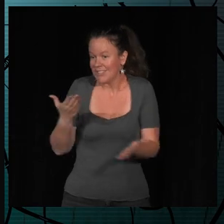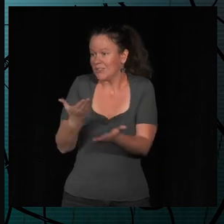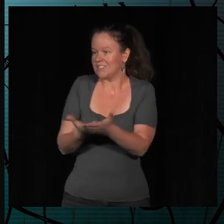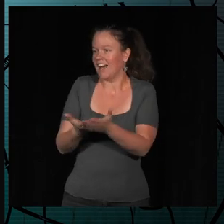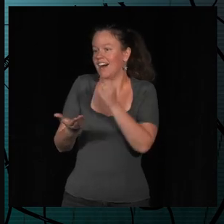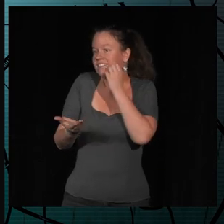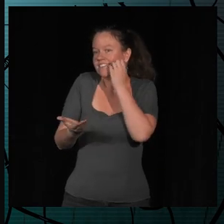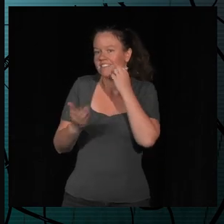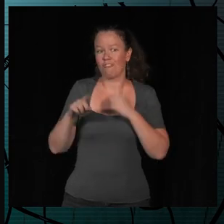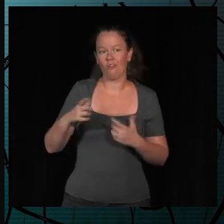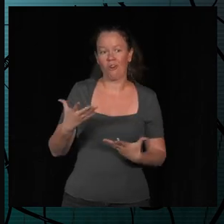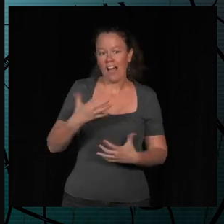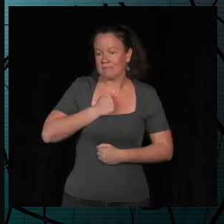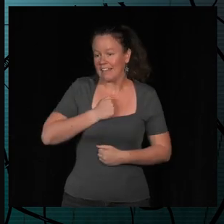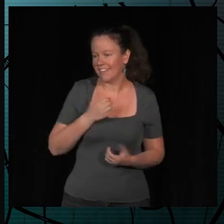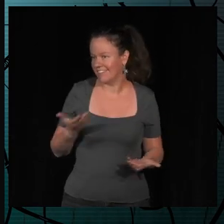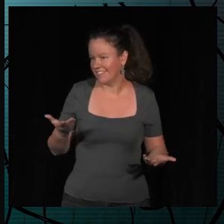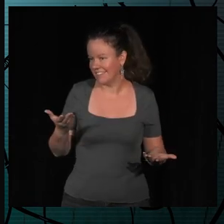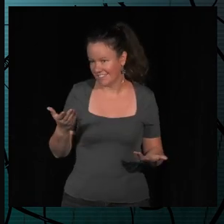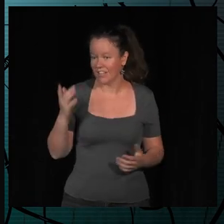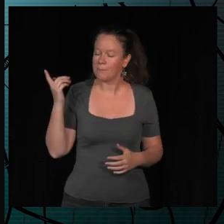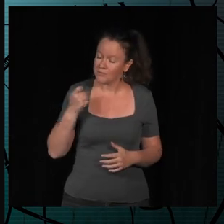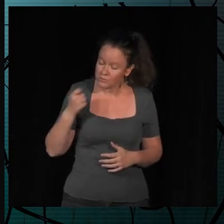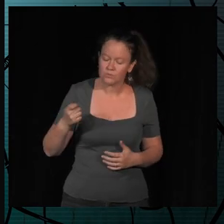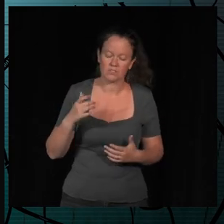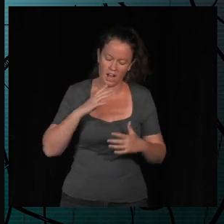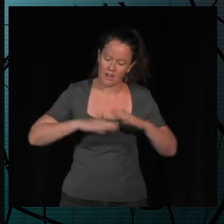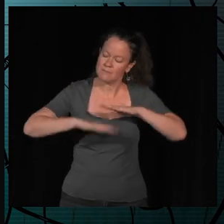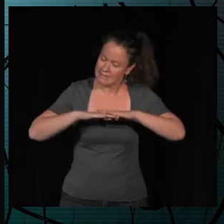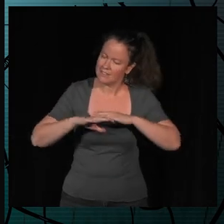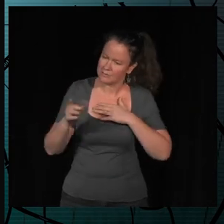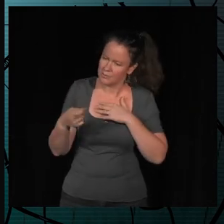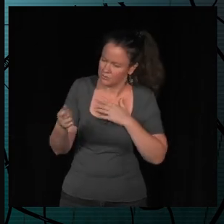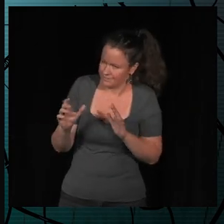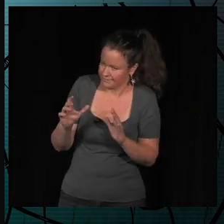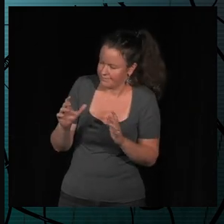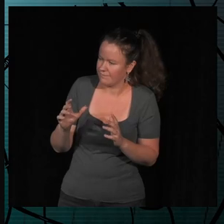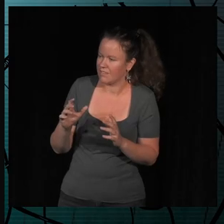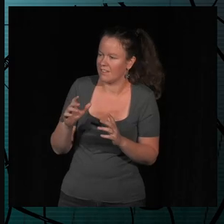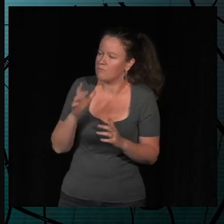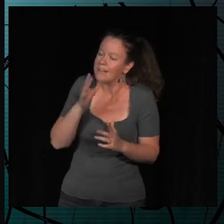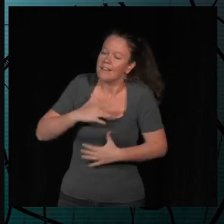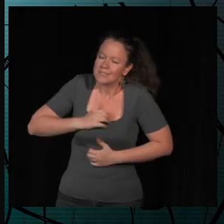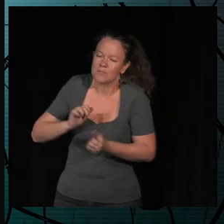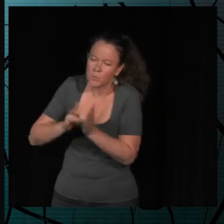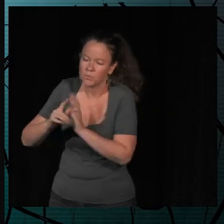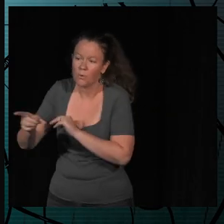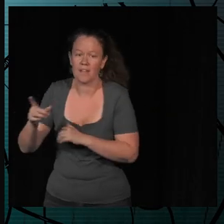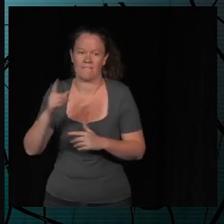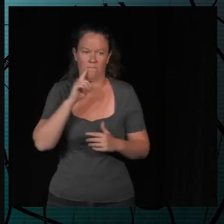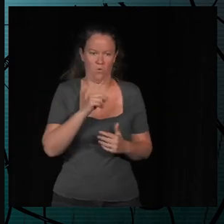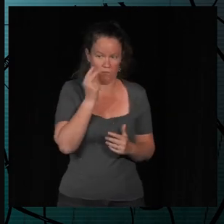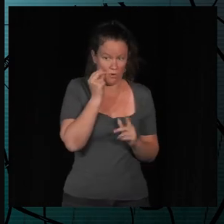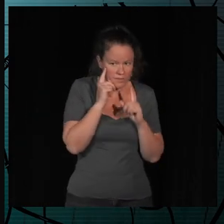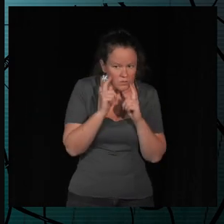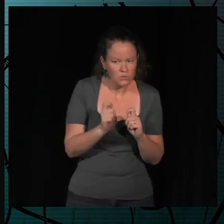à faire de se dire bah bien sûr que l'industrie doit être régulée je dis pas l'inverse mais il faut aussi que nous-même on arrive à comprendre sur quel